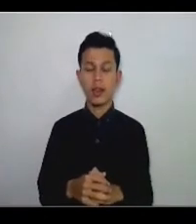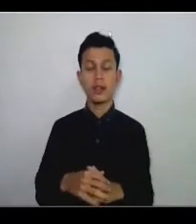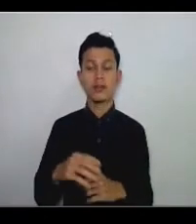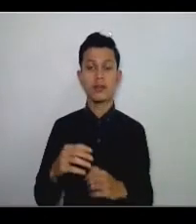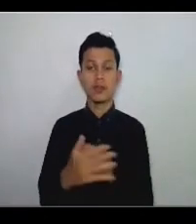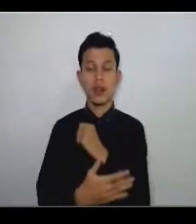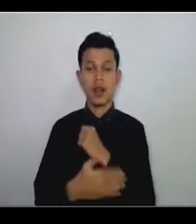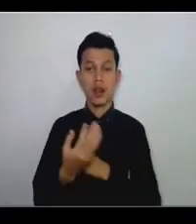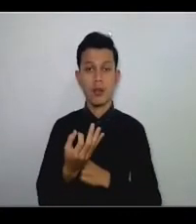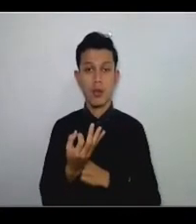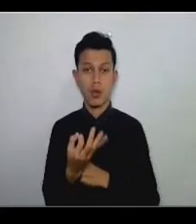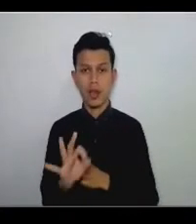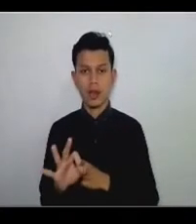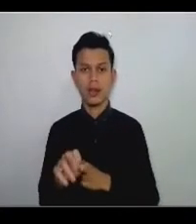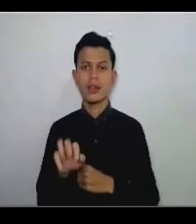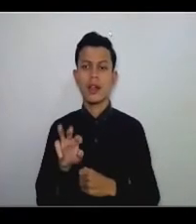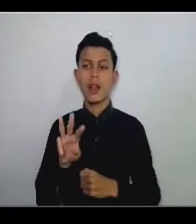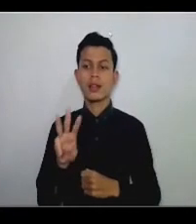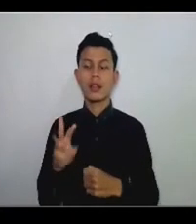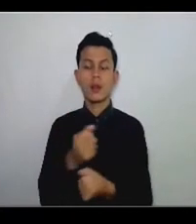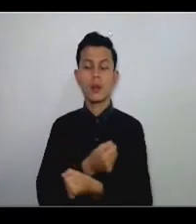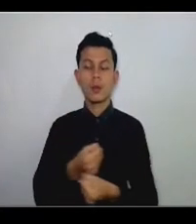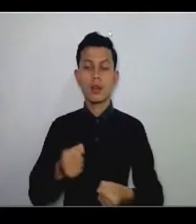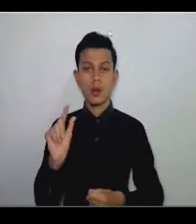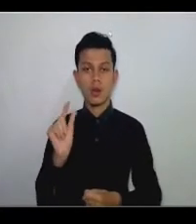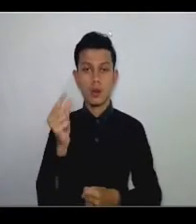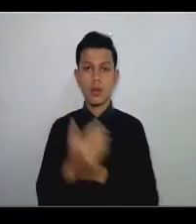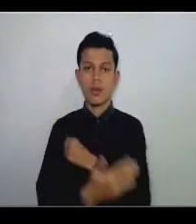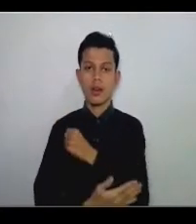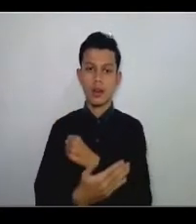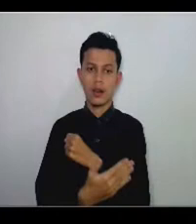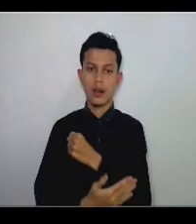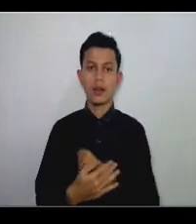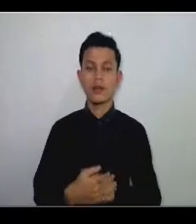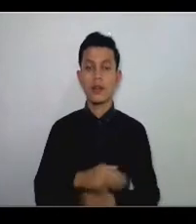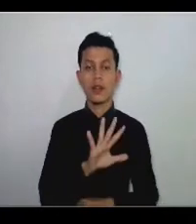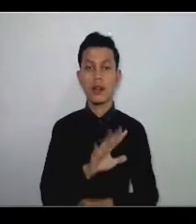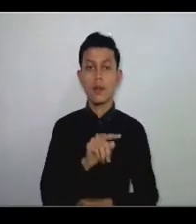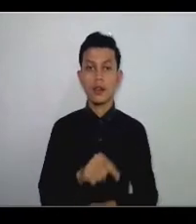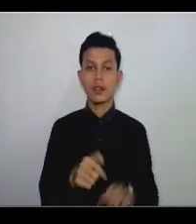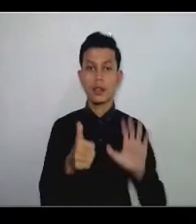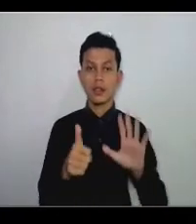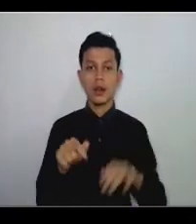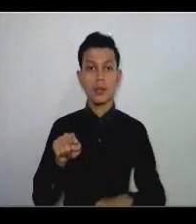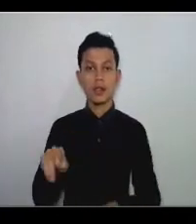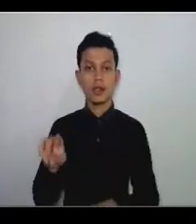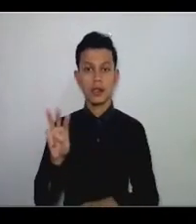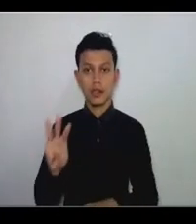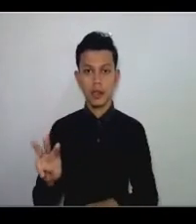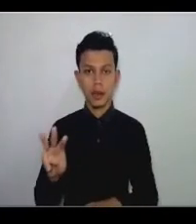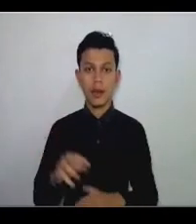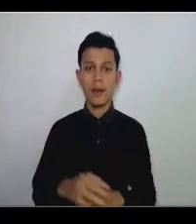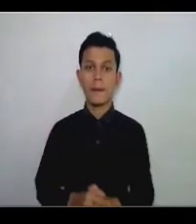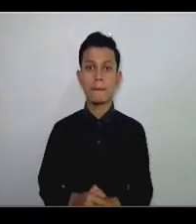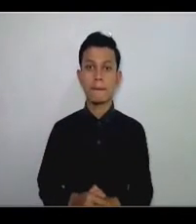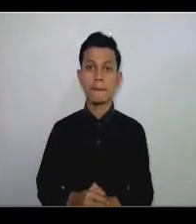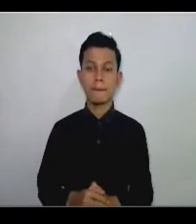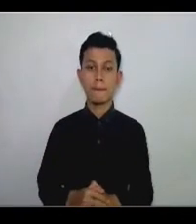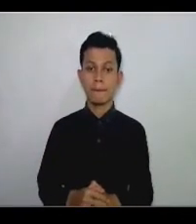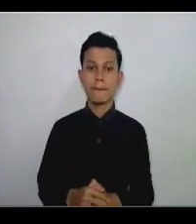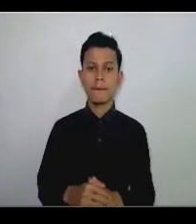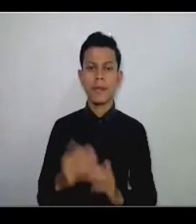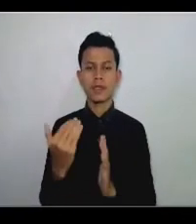pemegang tiga kekuasaan utama dalam negara 5.6.3 bahwa beratnya persyaratan